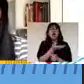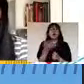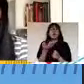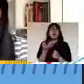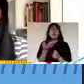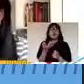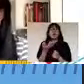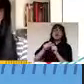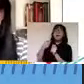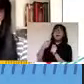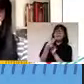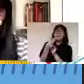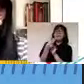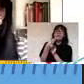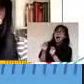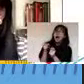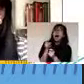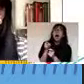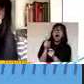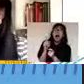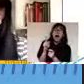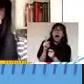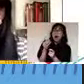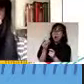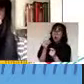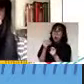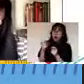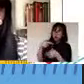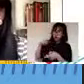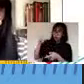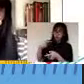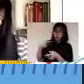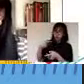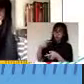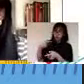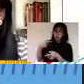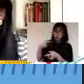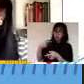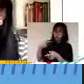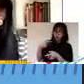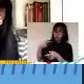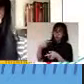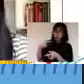itu juga menjadi penting. Kemudian apakah masing-masing